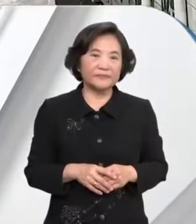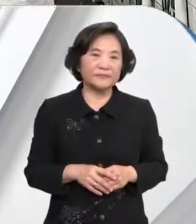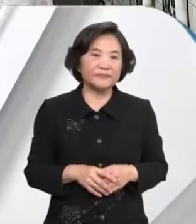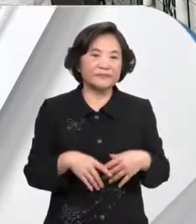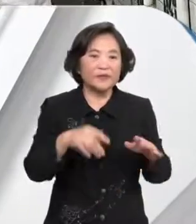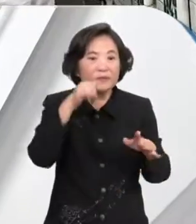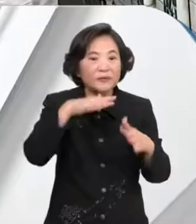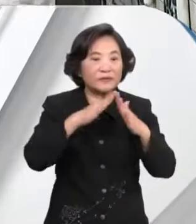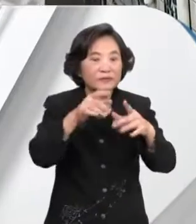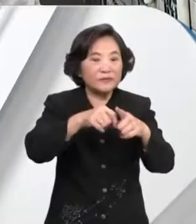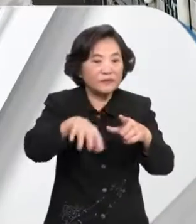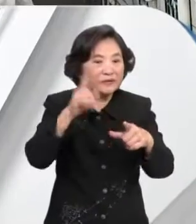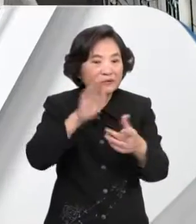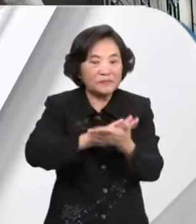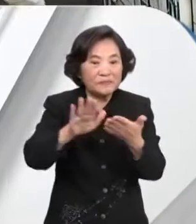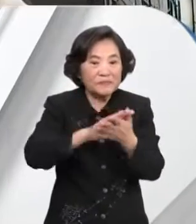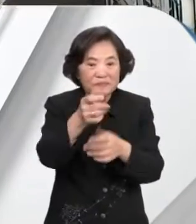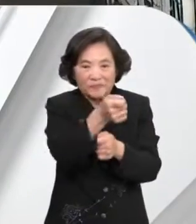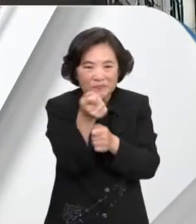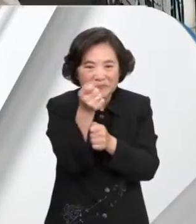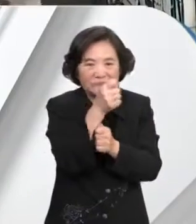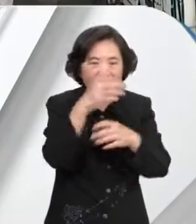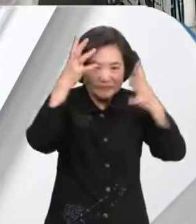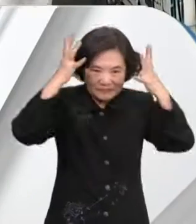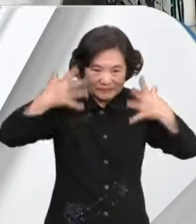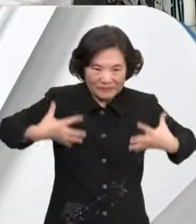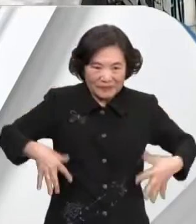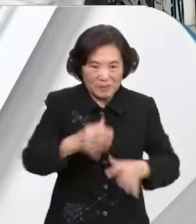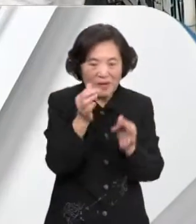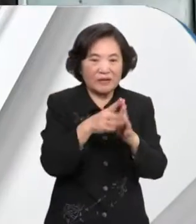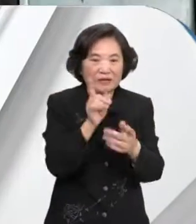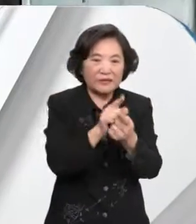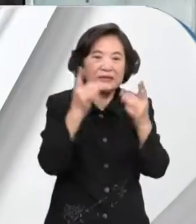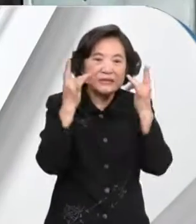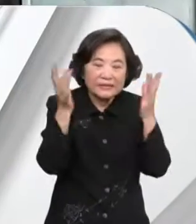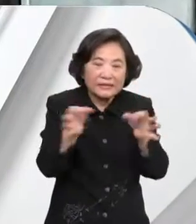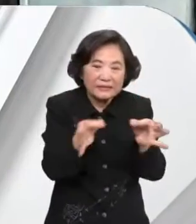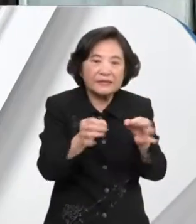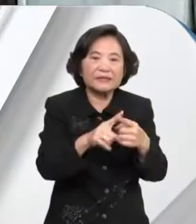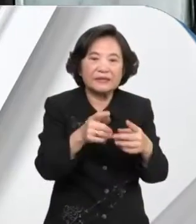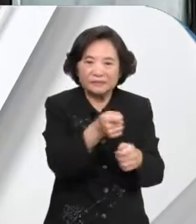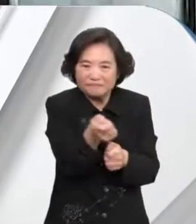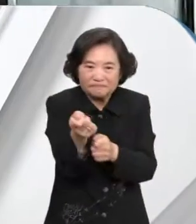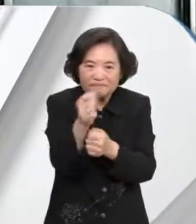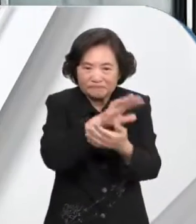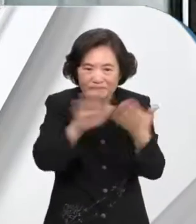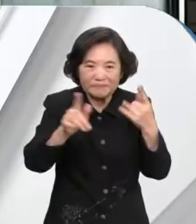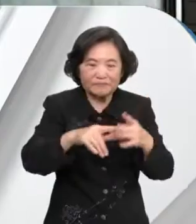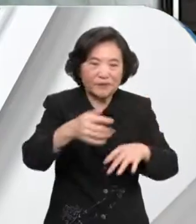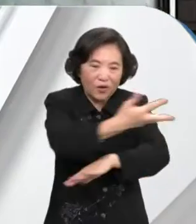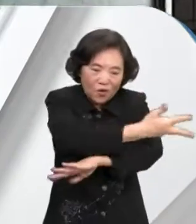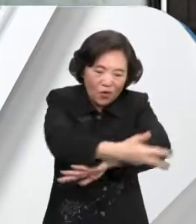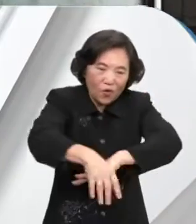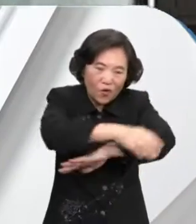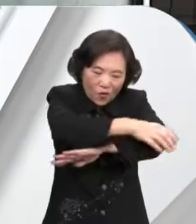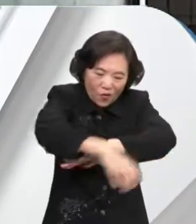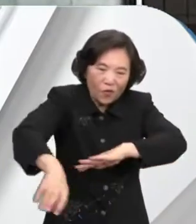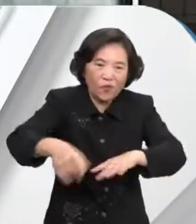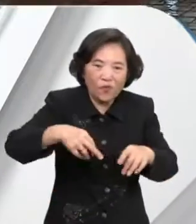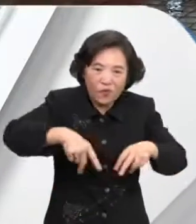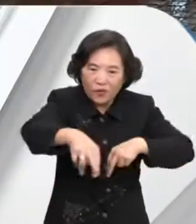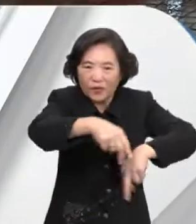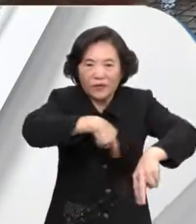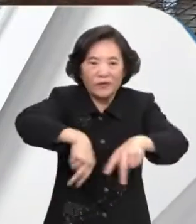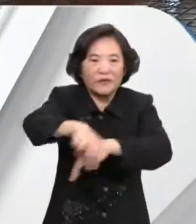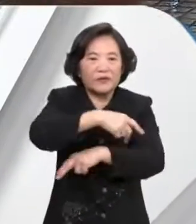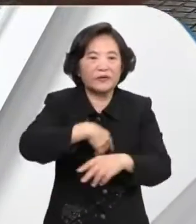苗栗市公所停业去年，总批做下准批后，后来变数公有市场做消毒，包括航龙排水沟。市长苏